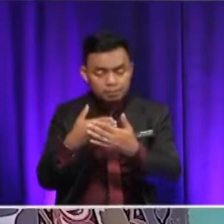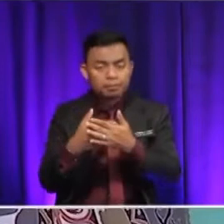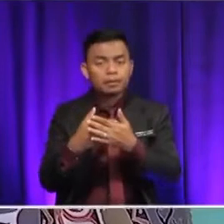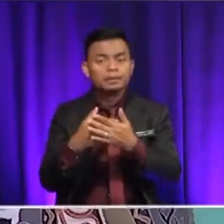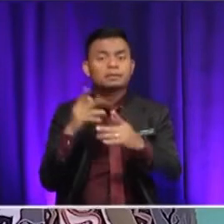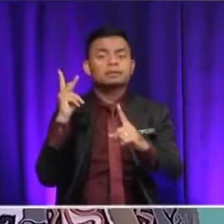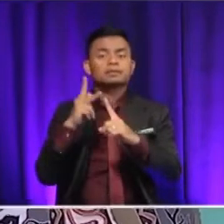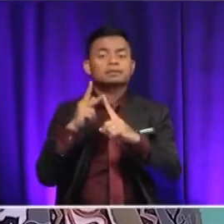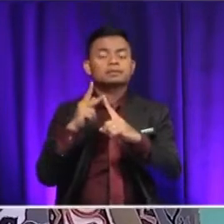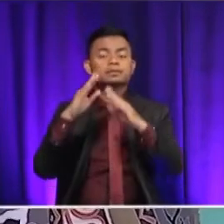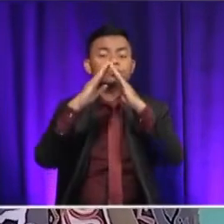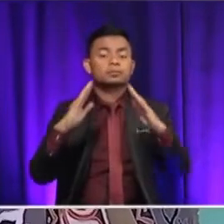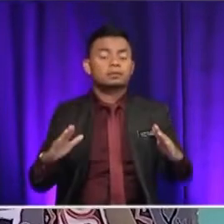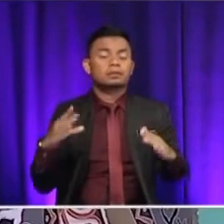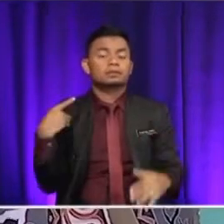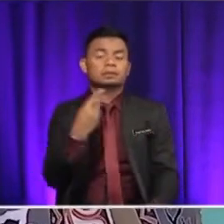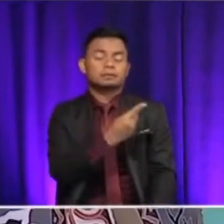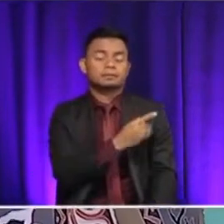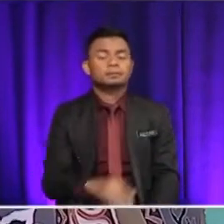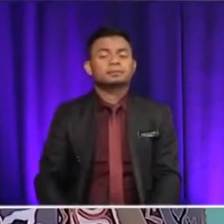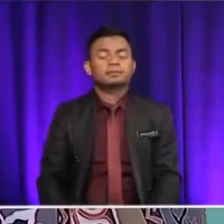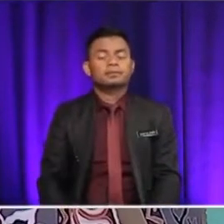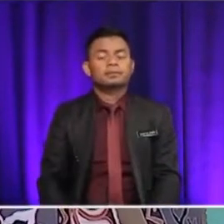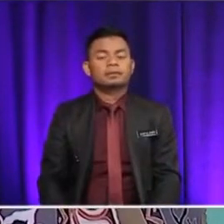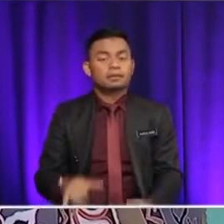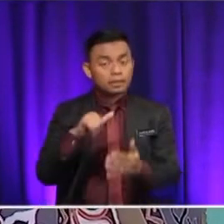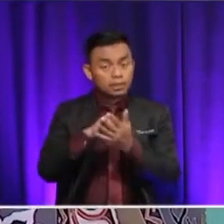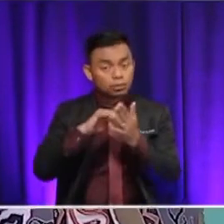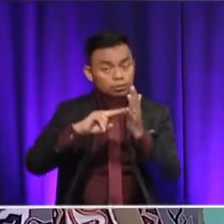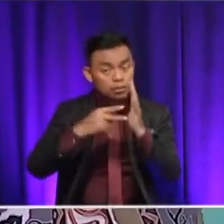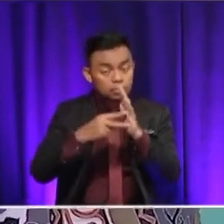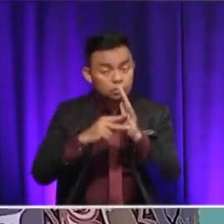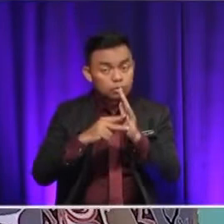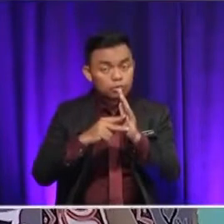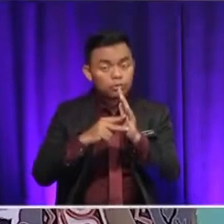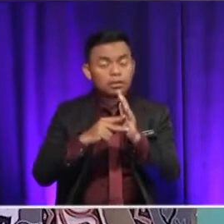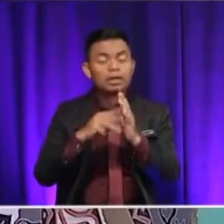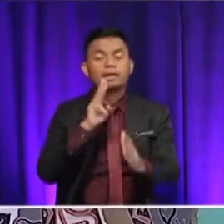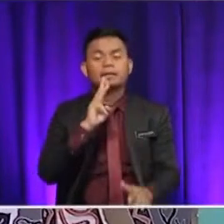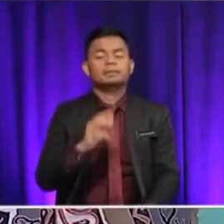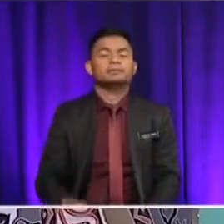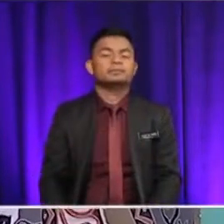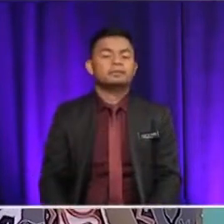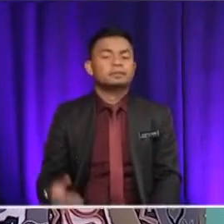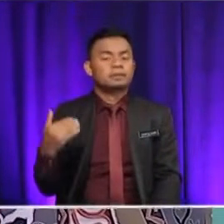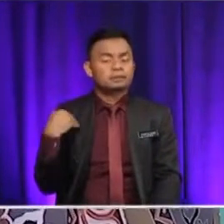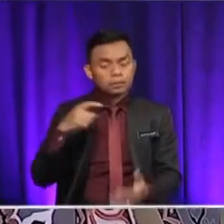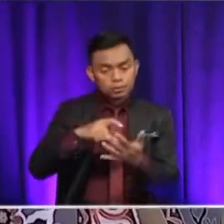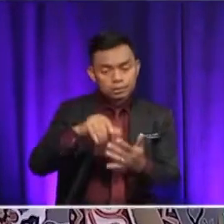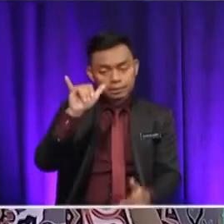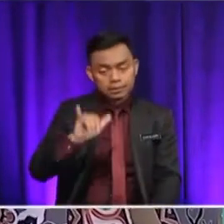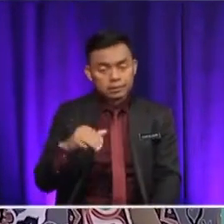rumah kita. Itu maksud kaedah bekalan air pengguna domestik. So ada lukisan dia yang murid kena